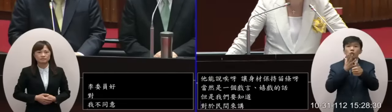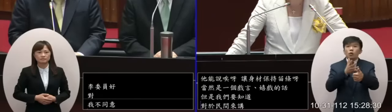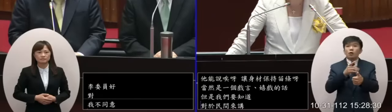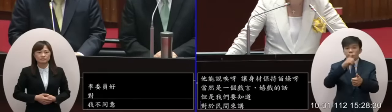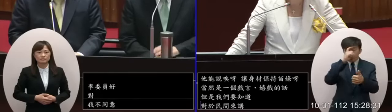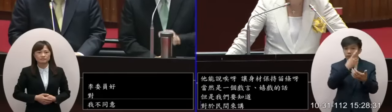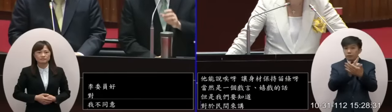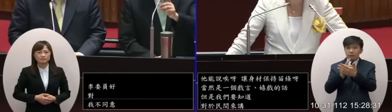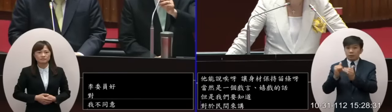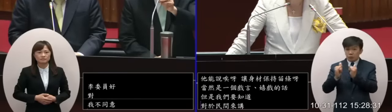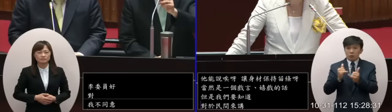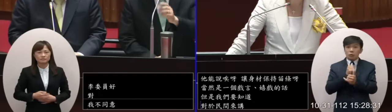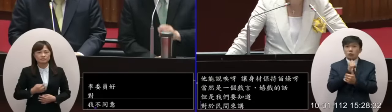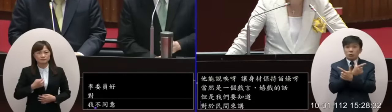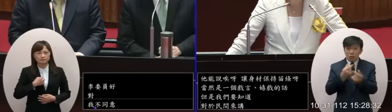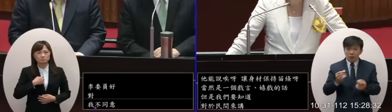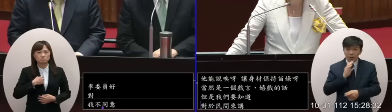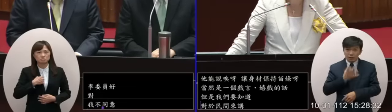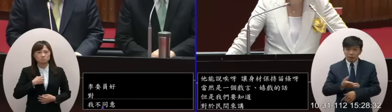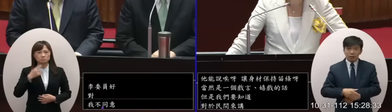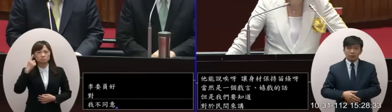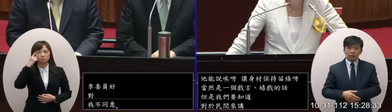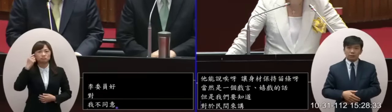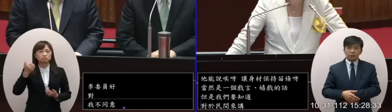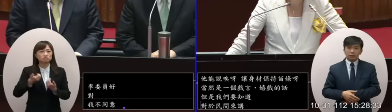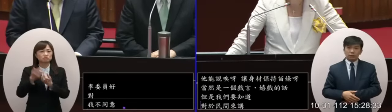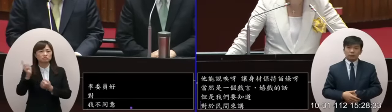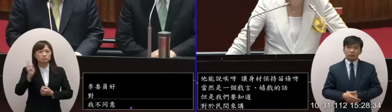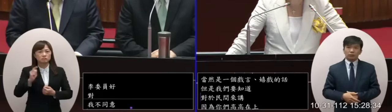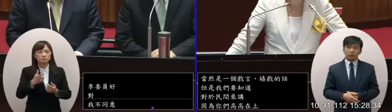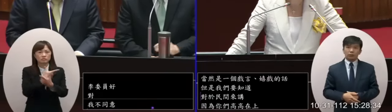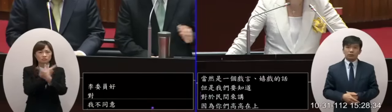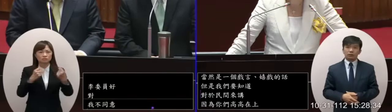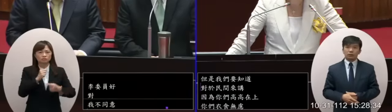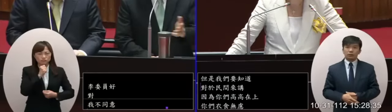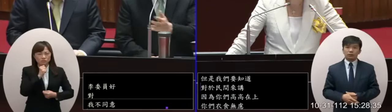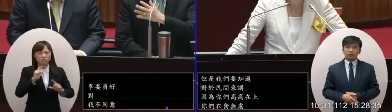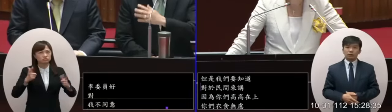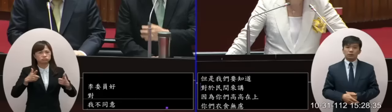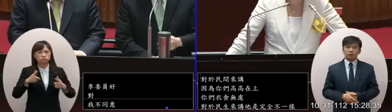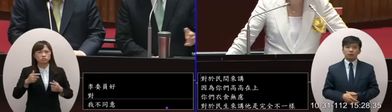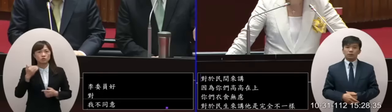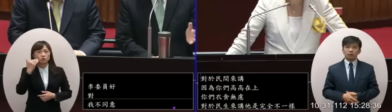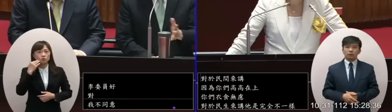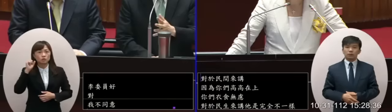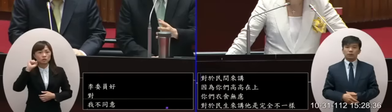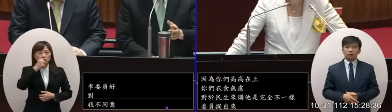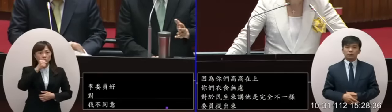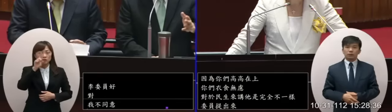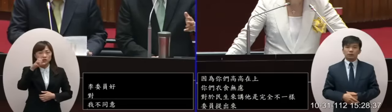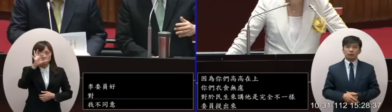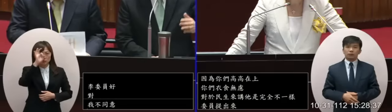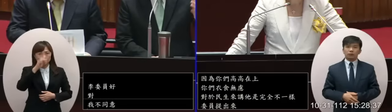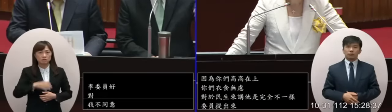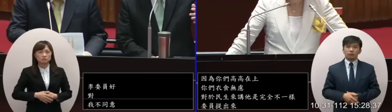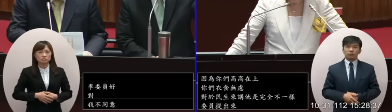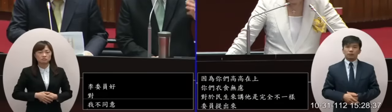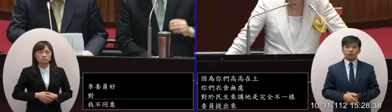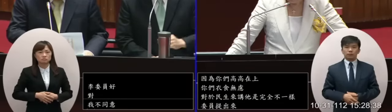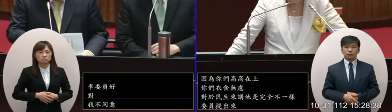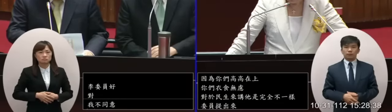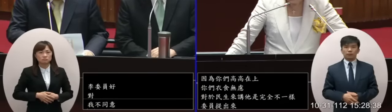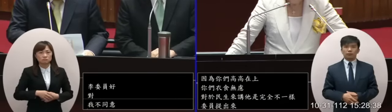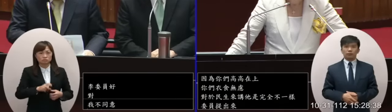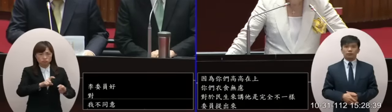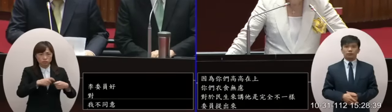院长？ 我第一个我不赞成是均平的，因为台湾如果你看per capita income 来看的话，我们比